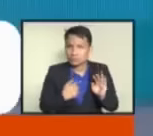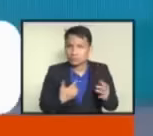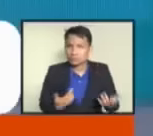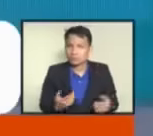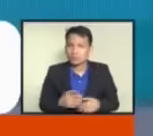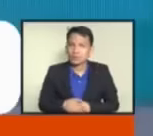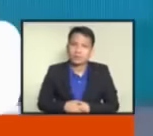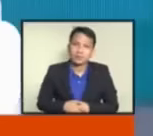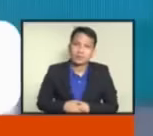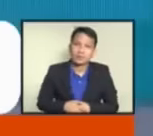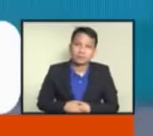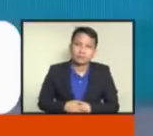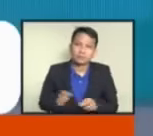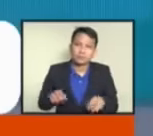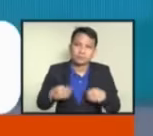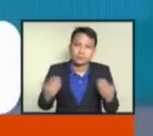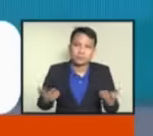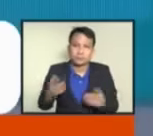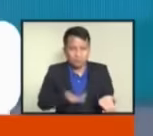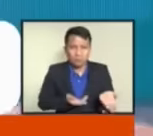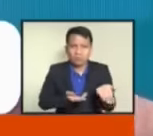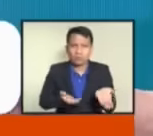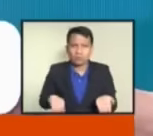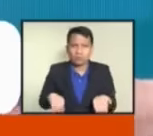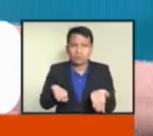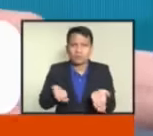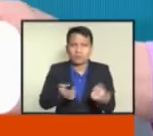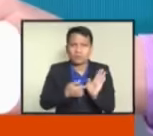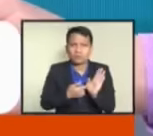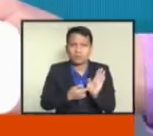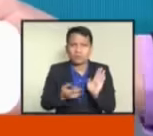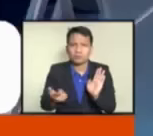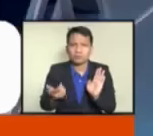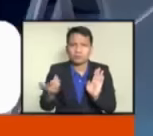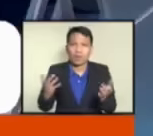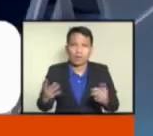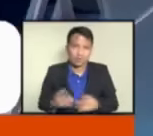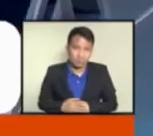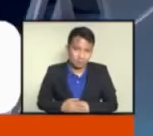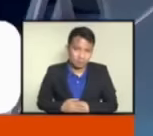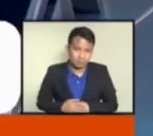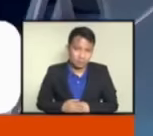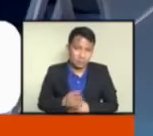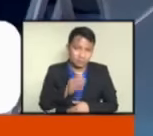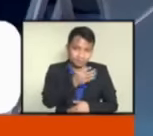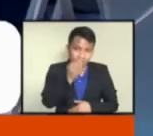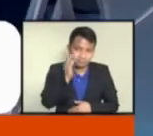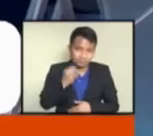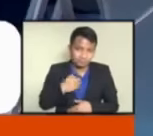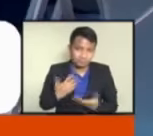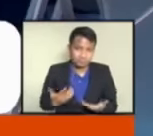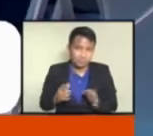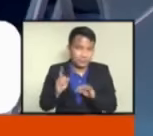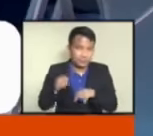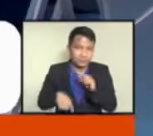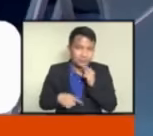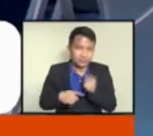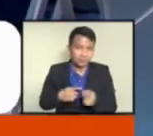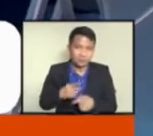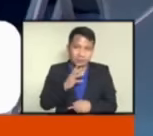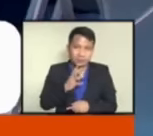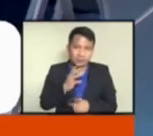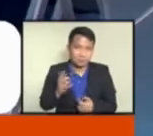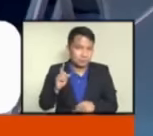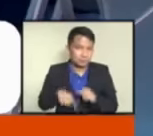Ayun, pagkatapos, wala siya sa bahay. Sabi ko, ano to? Ano sabi niya nung kumpranta niya sa tukol dito? Wala, sir. Tahimik po siya. Hindi po siya talaga nagsasalita. Hindi, hindi sinabi